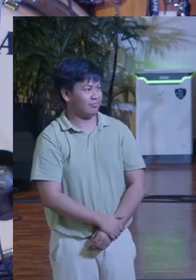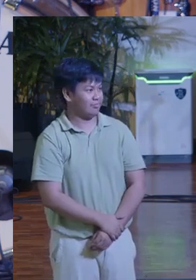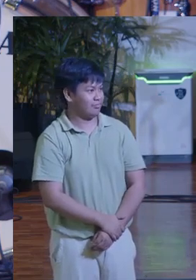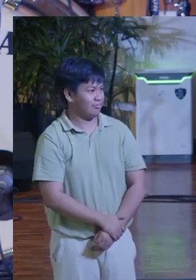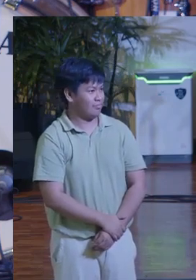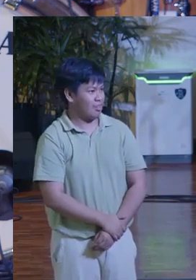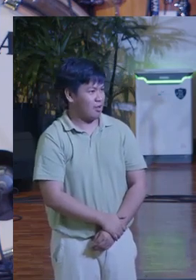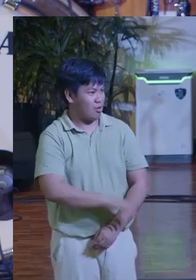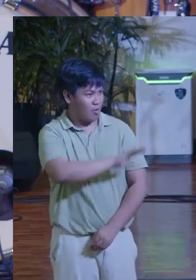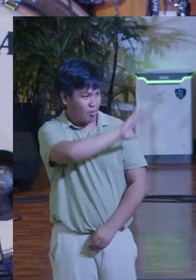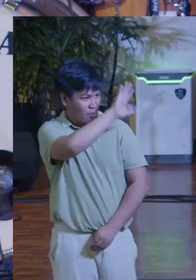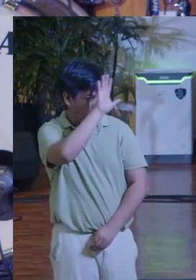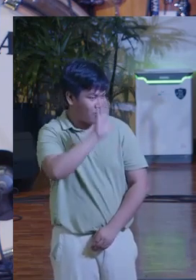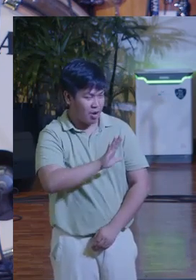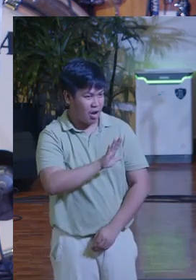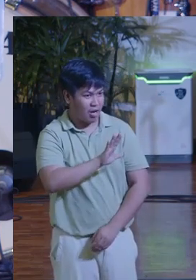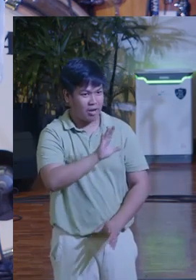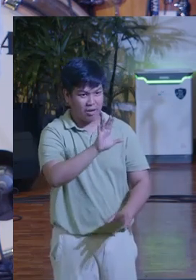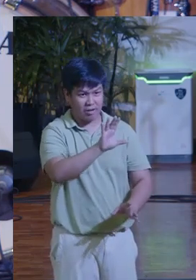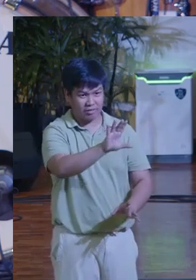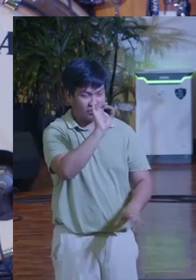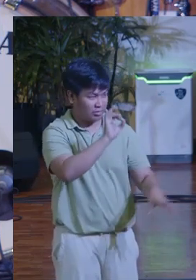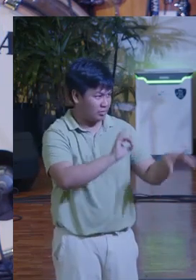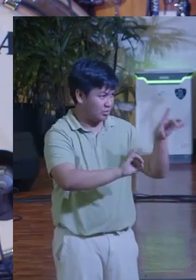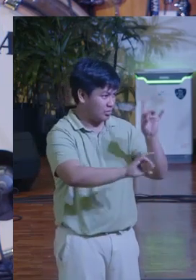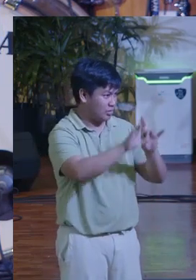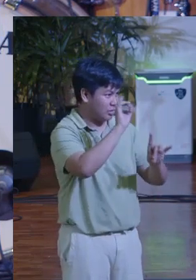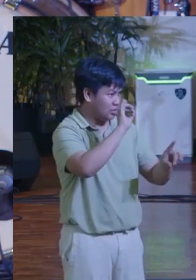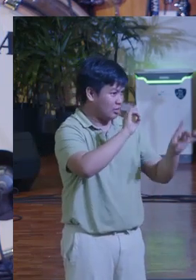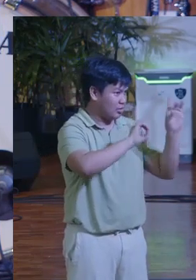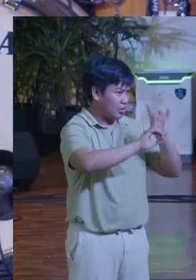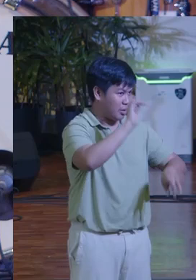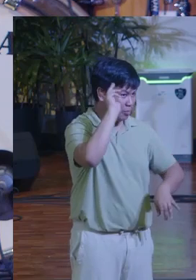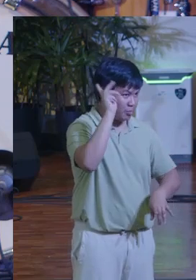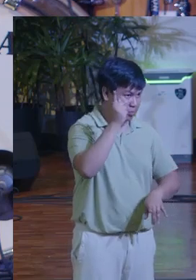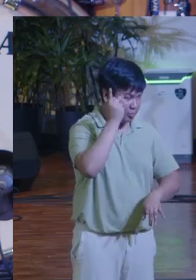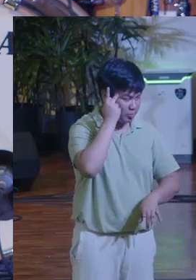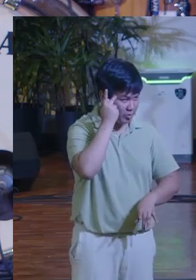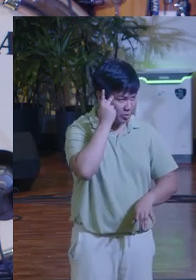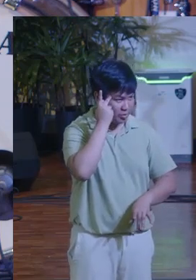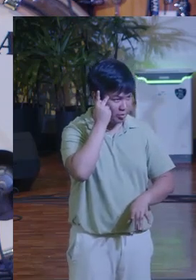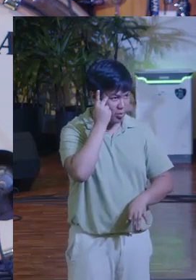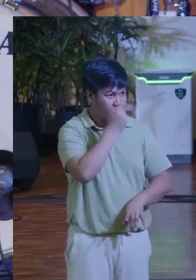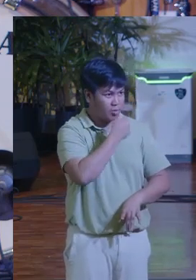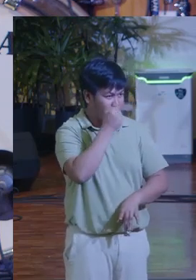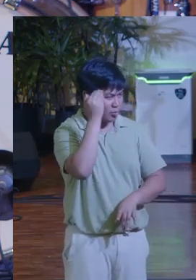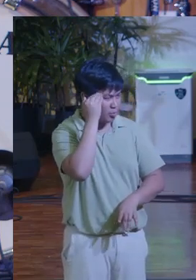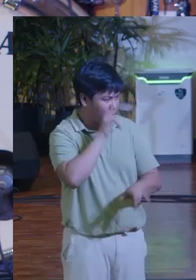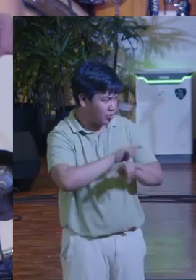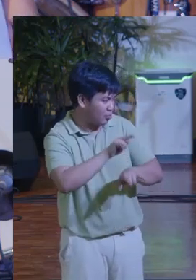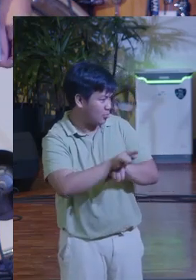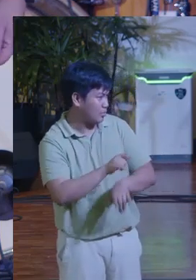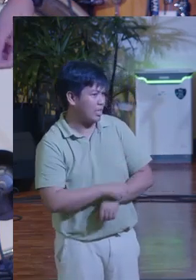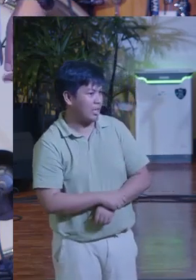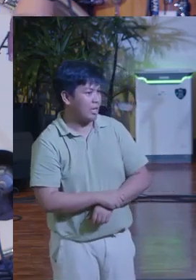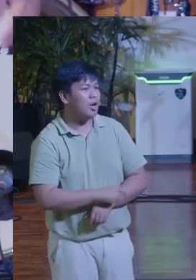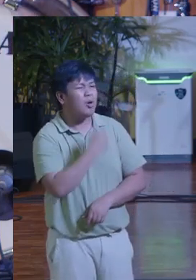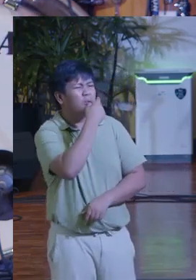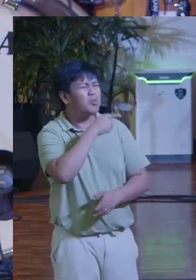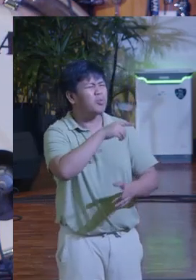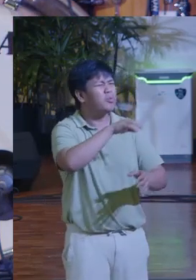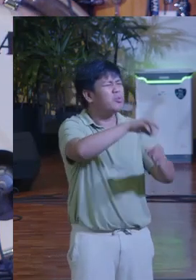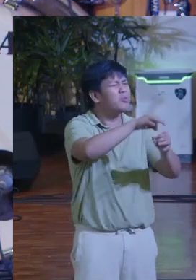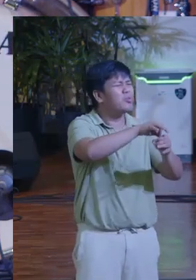At tayo ay maghalal ng tama. Pastor, sino ang boboto namin? Ay, huwag niyo